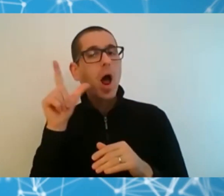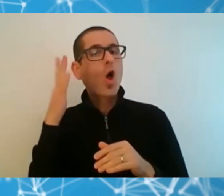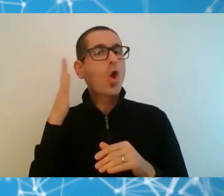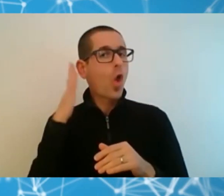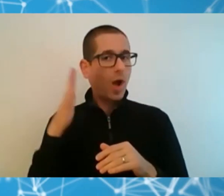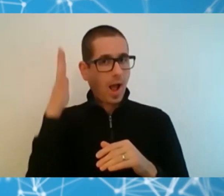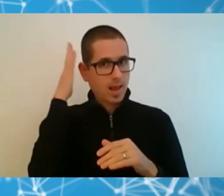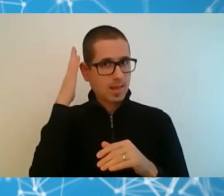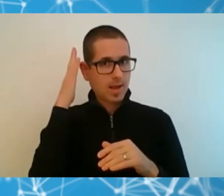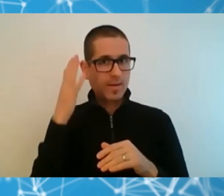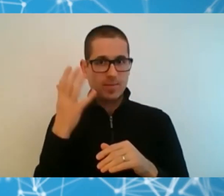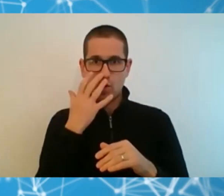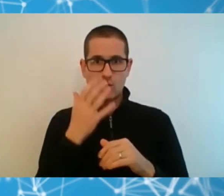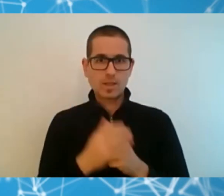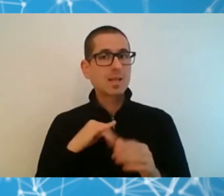narkozi.